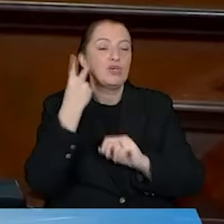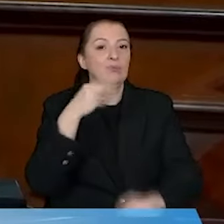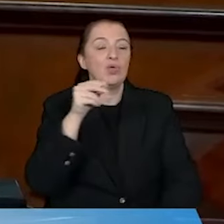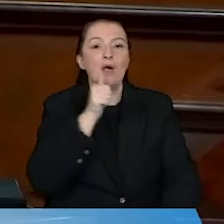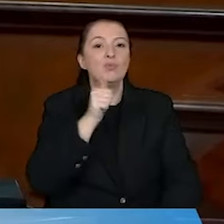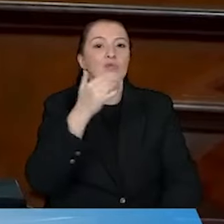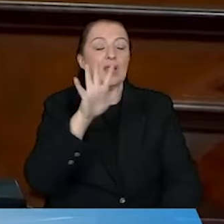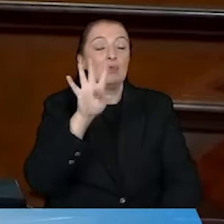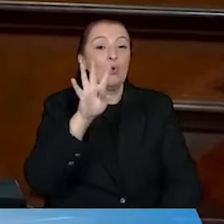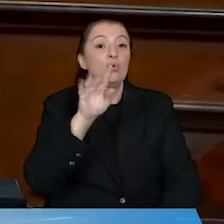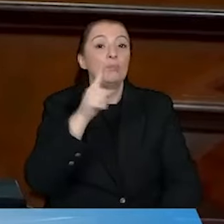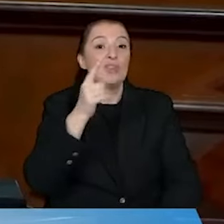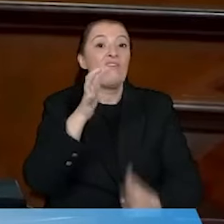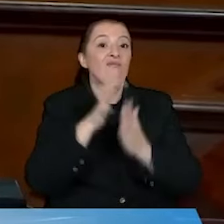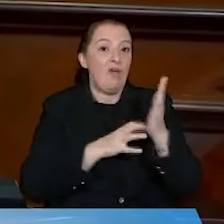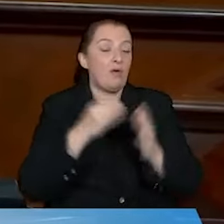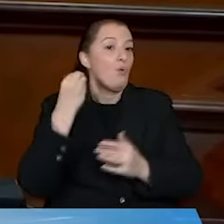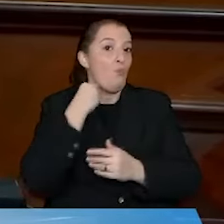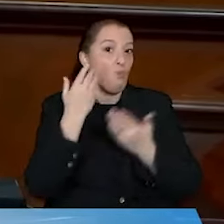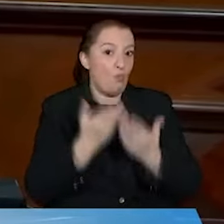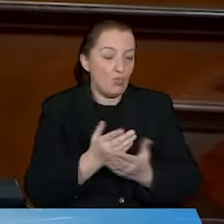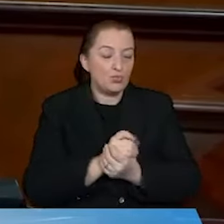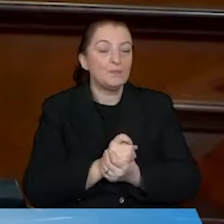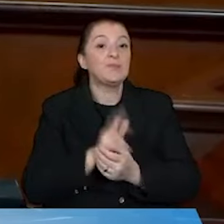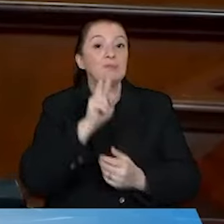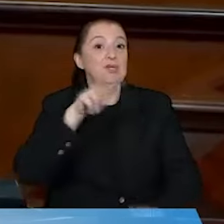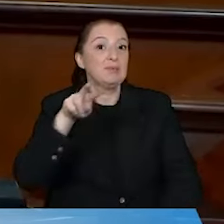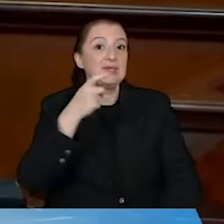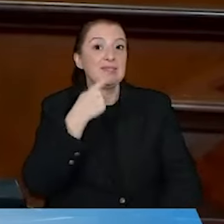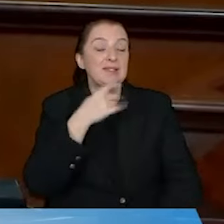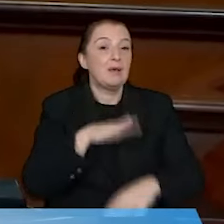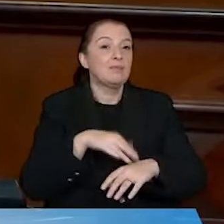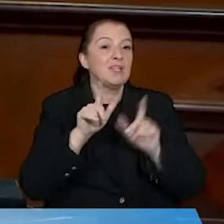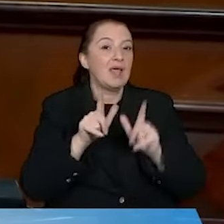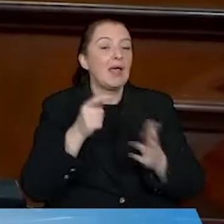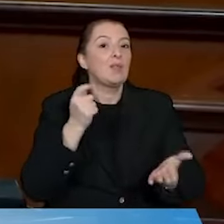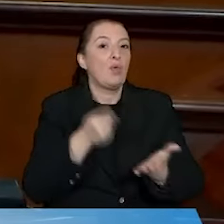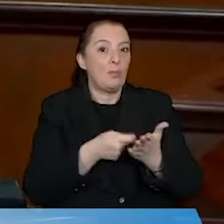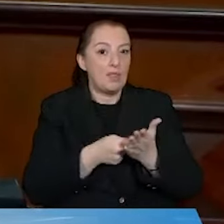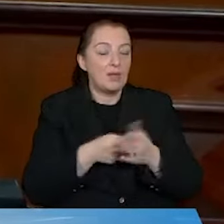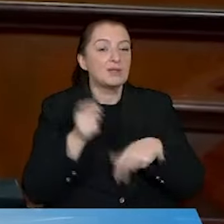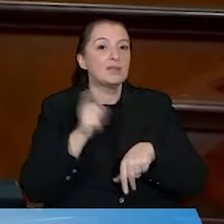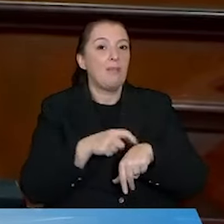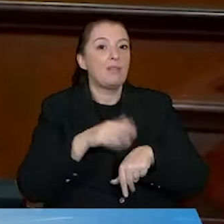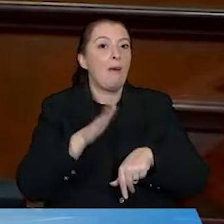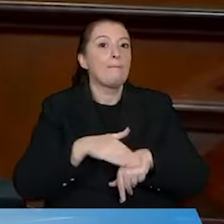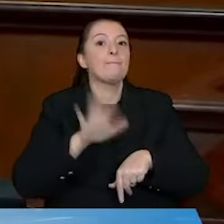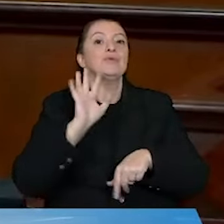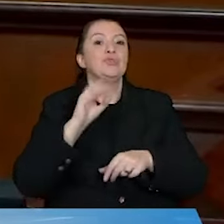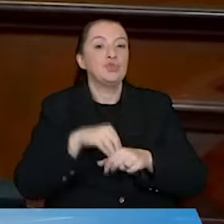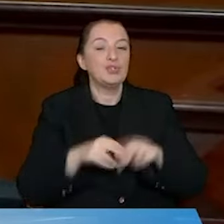2.654.000 lira vergi borcu bulunduğu, aynı zamanda 2022 yılında yapması gereken ödemeleri zamanında yapmadığı